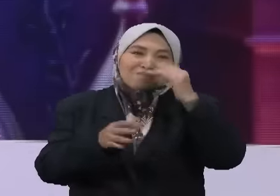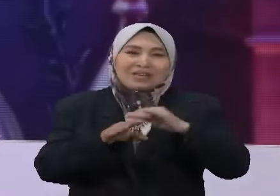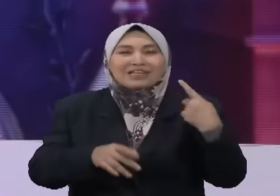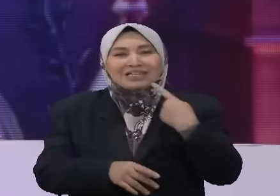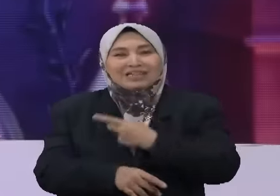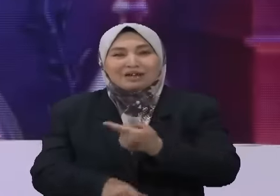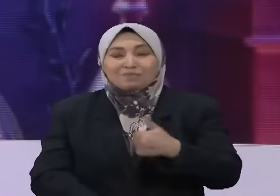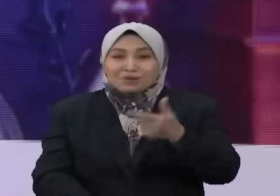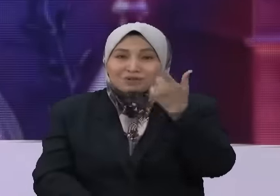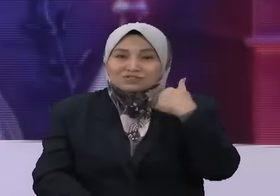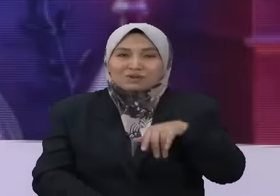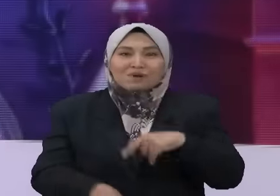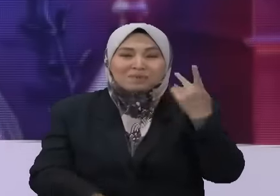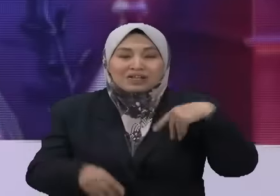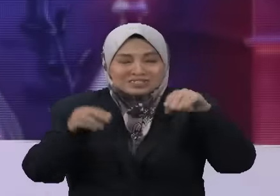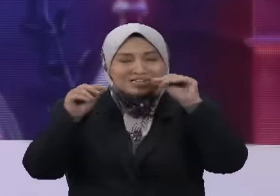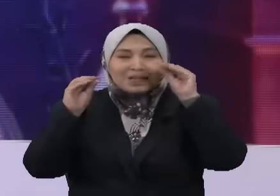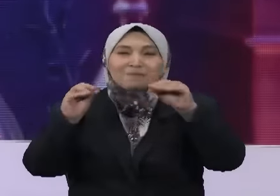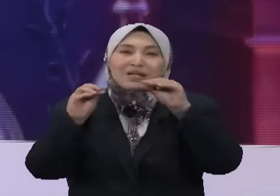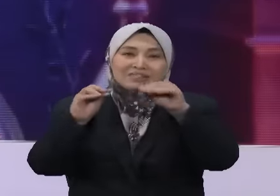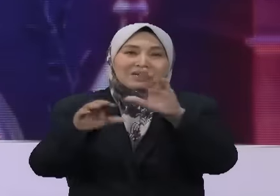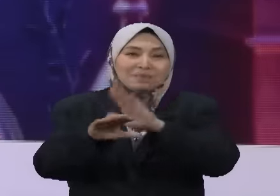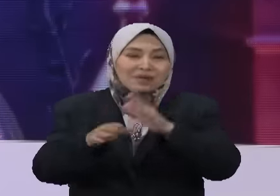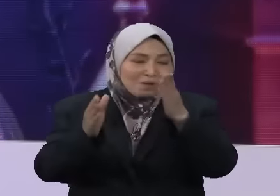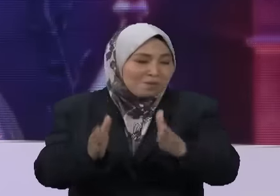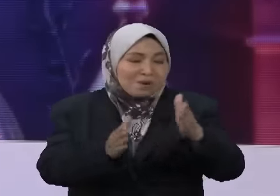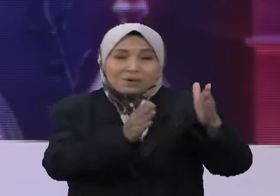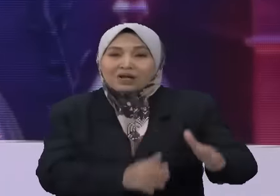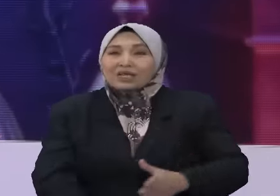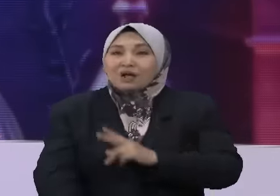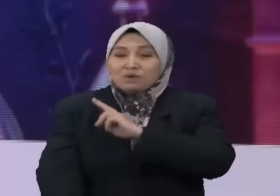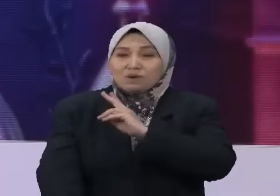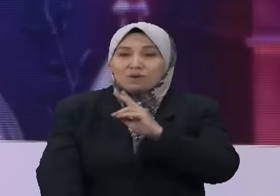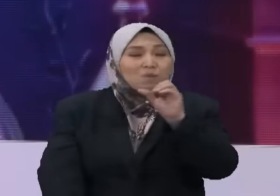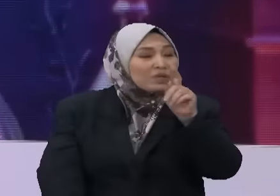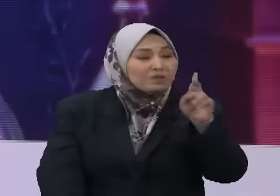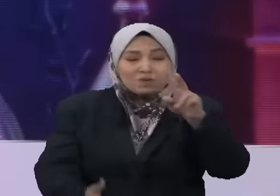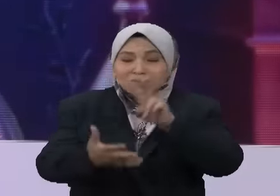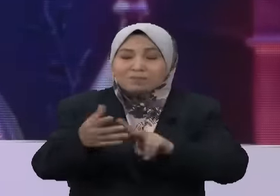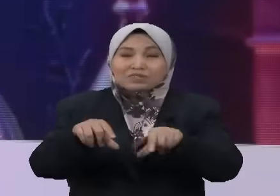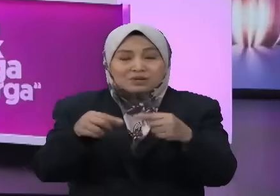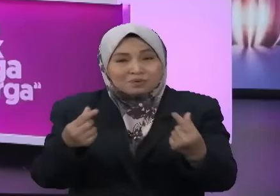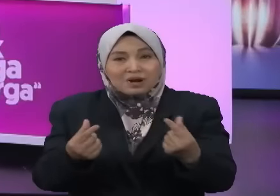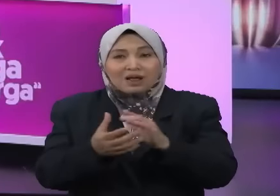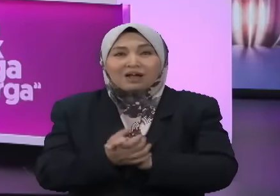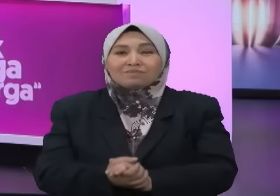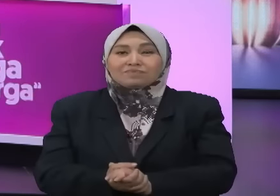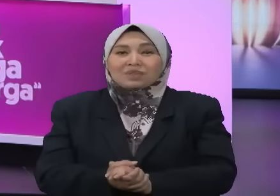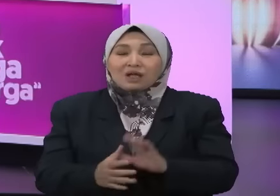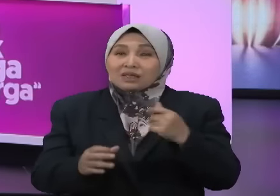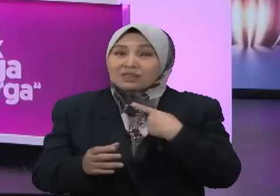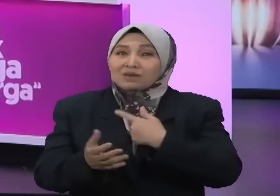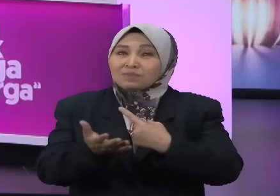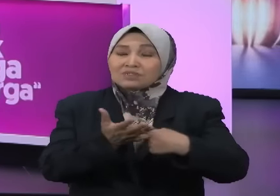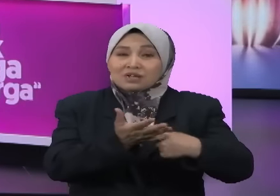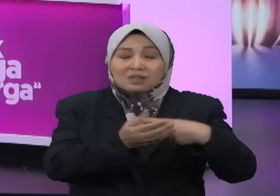kerana Saya dengar juga Puan Azil mengajar kepada orang-orang yang kurang Upaya ini membaca al-quran ya sebenarnya Ustaz kalau kita bincangkan